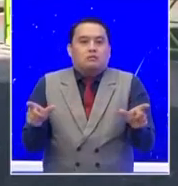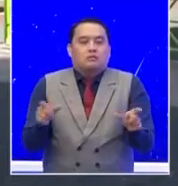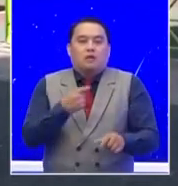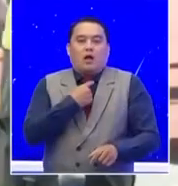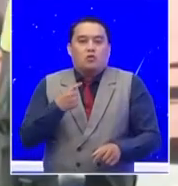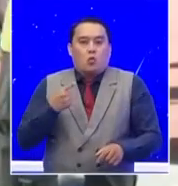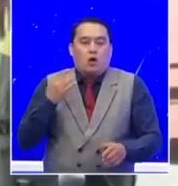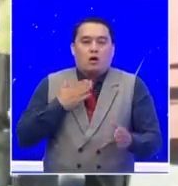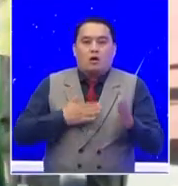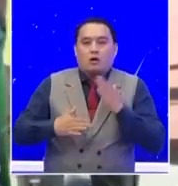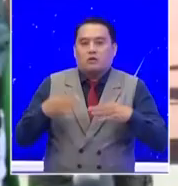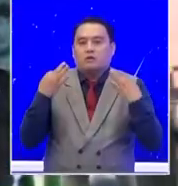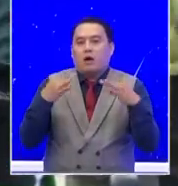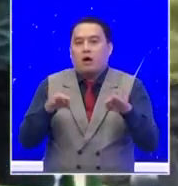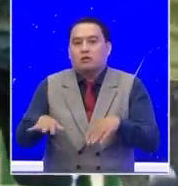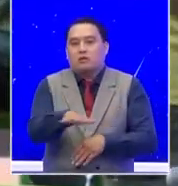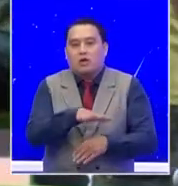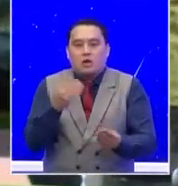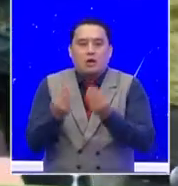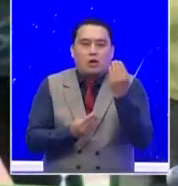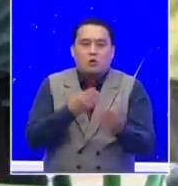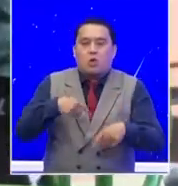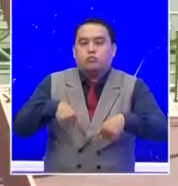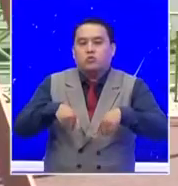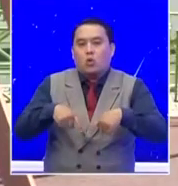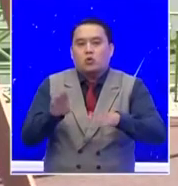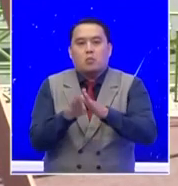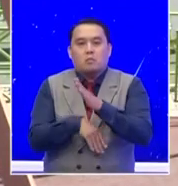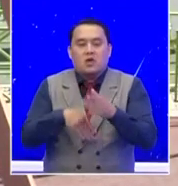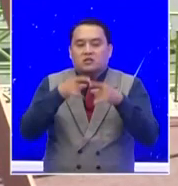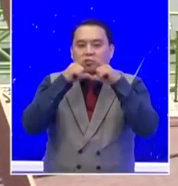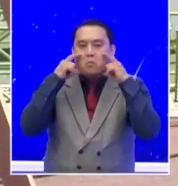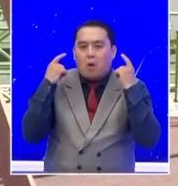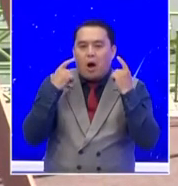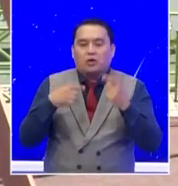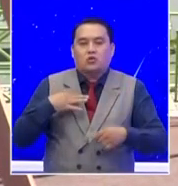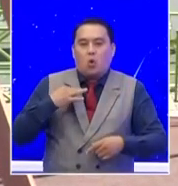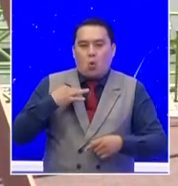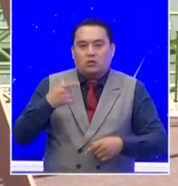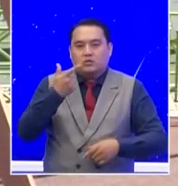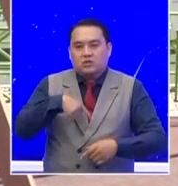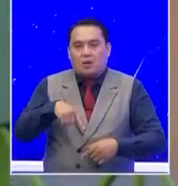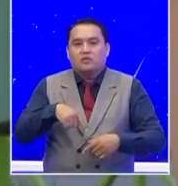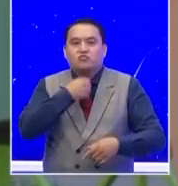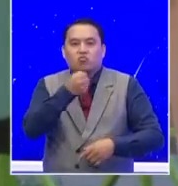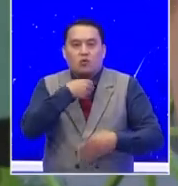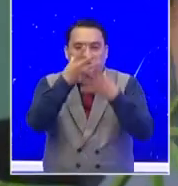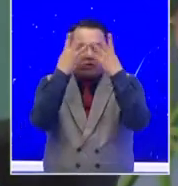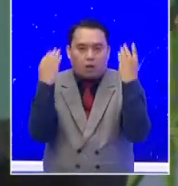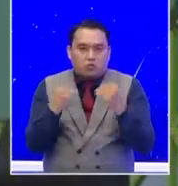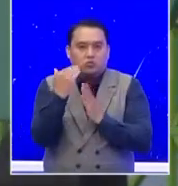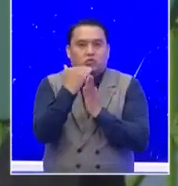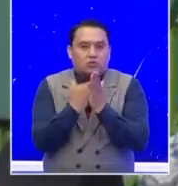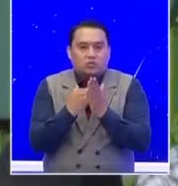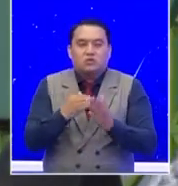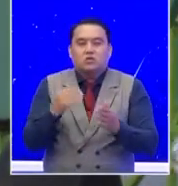восприняли как все разрешено дети над воров их площадках бегают без взрослых и без масок пренебрегает ими и сами взрослые забывая что статистика